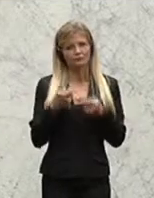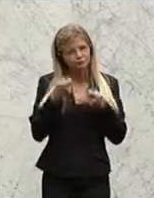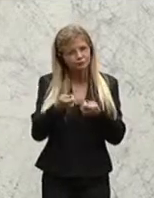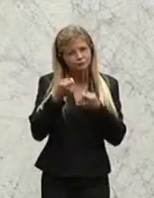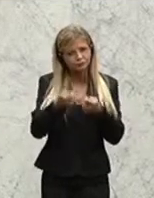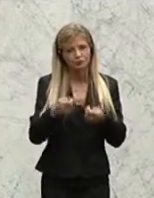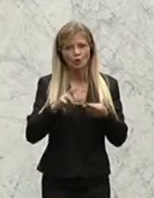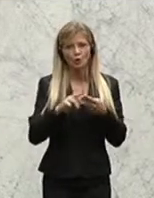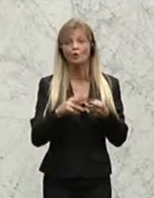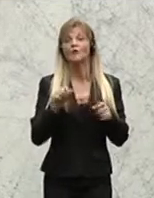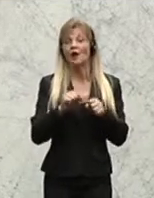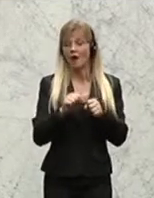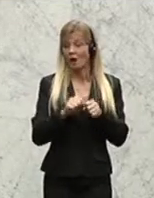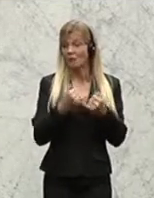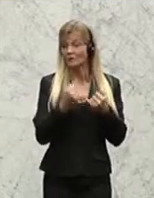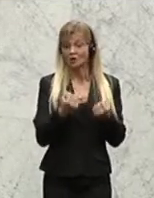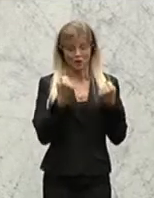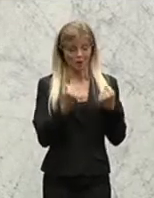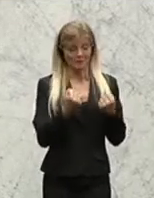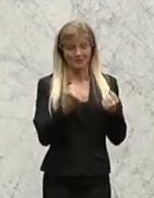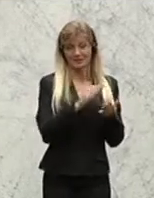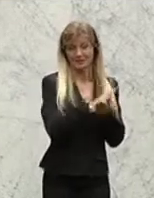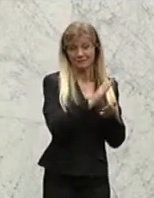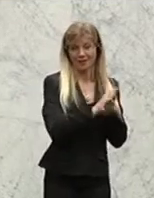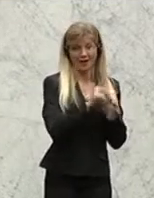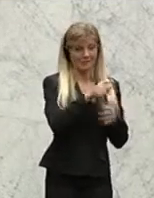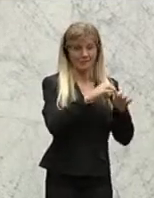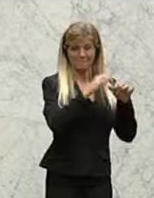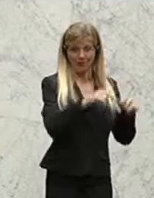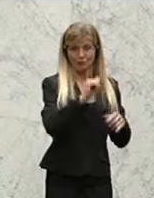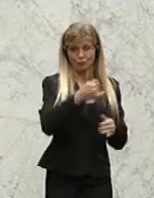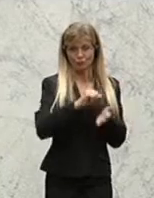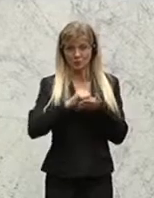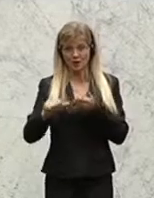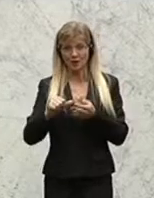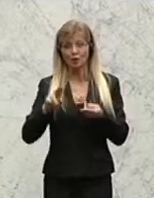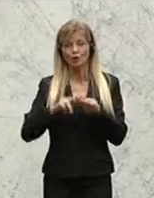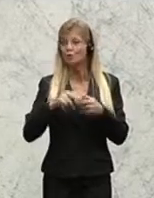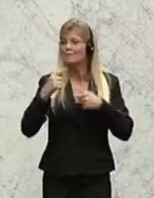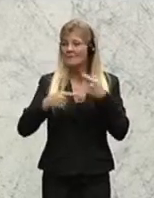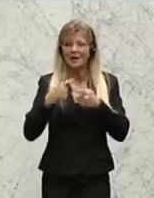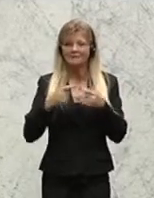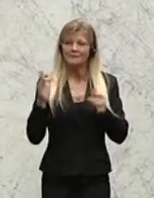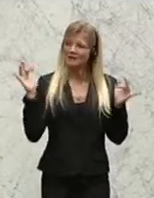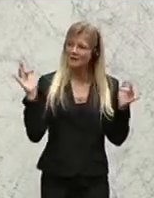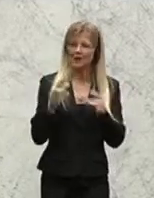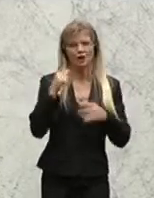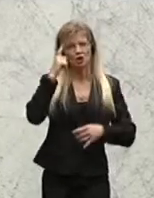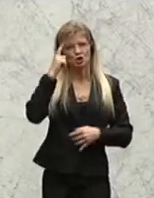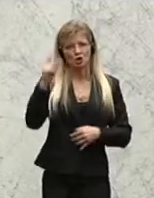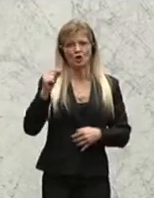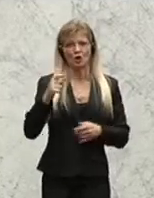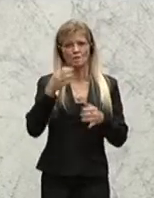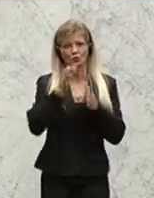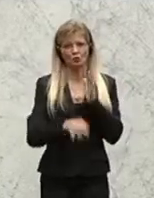für die Banken, an die Spekulationssteuern und Maßnahmen gegen Steuerbetrug und Gewinnverschiebungen. Hier gab es eine